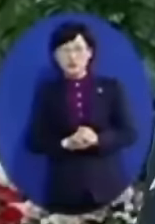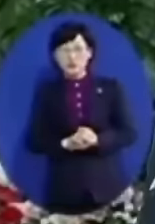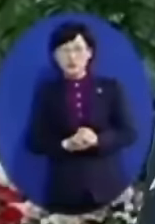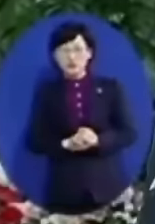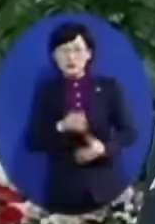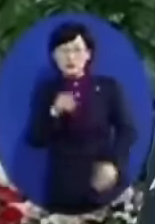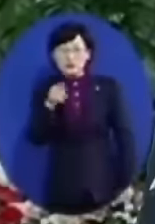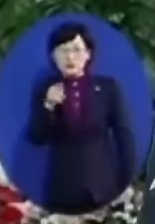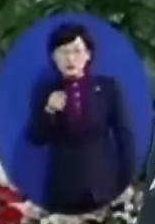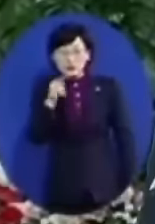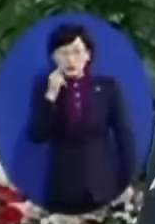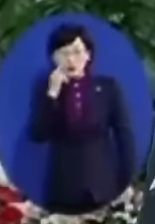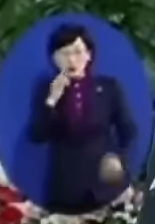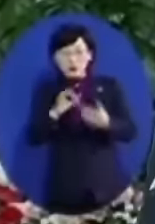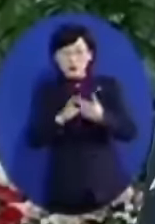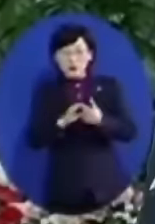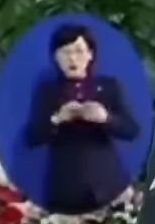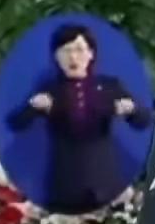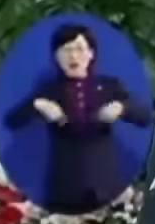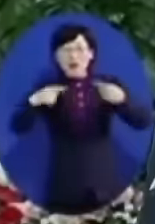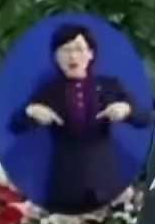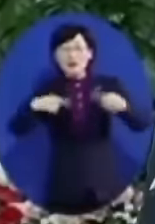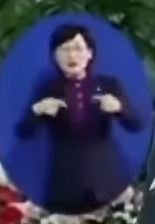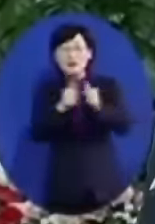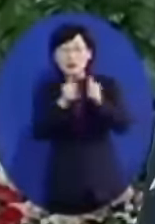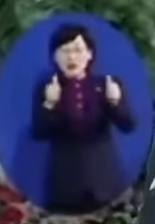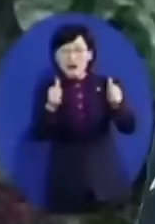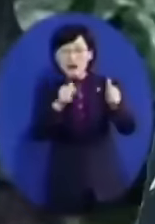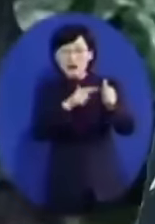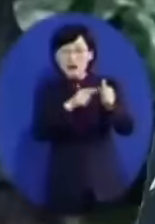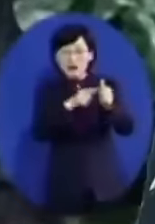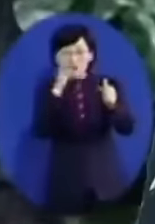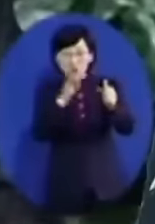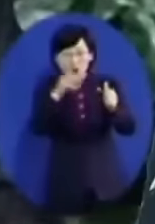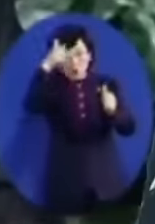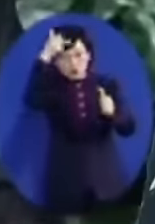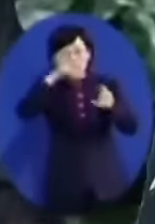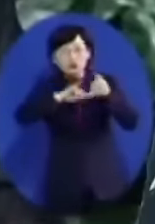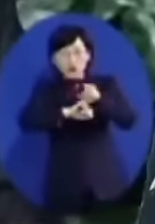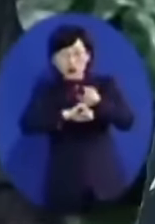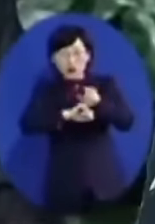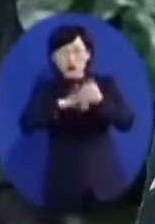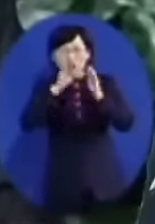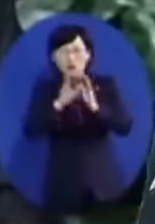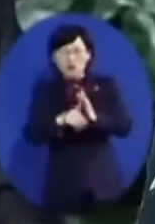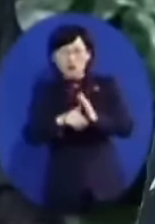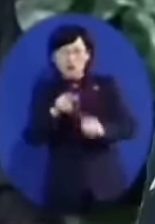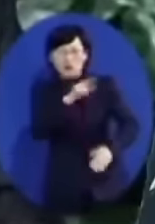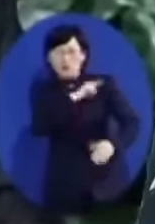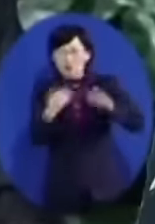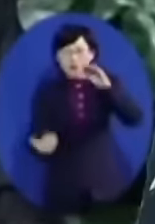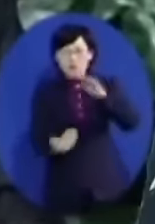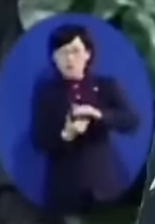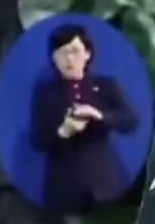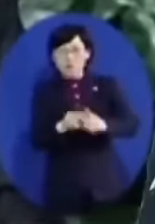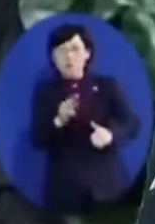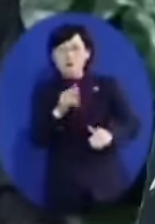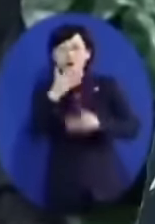여기에 엘리야 보십시오. 엘리야는 구약시대 최고의 선지자인 것입니다.